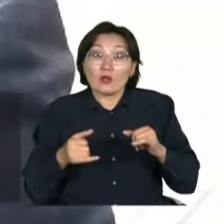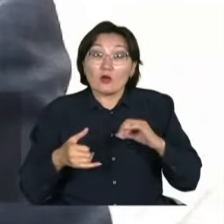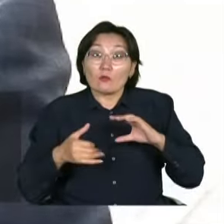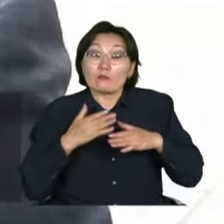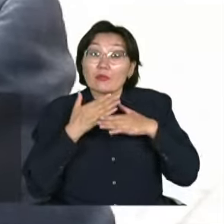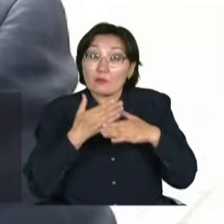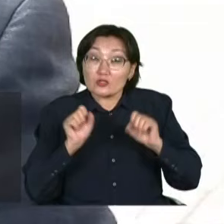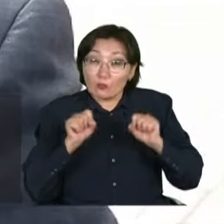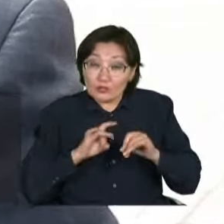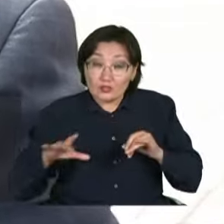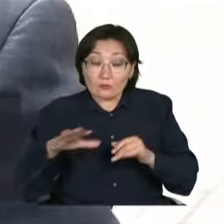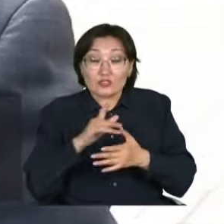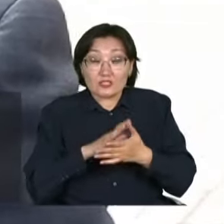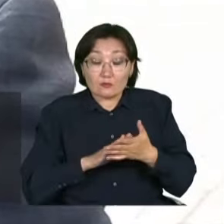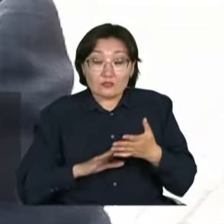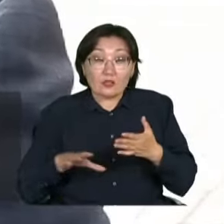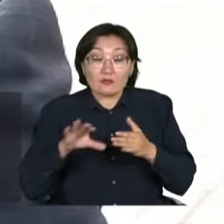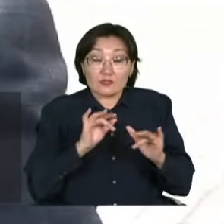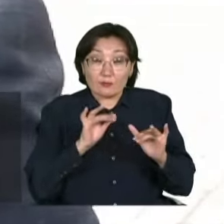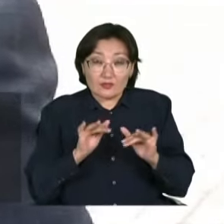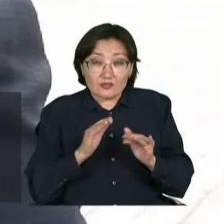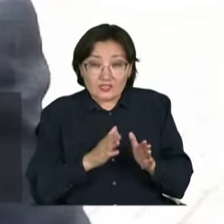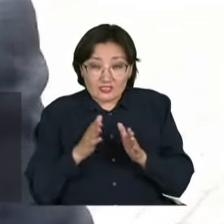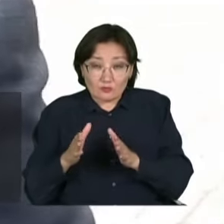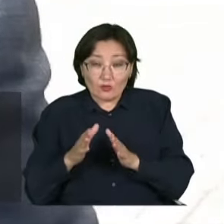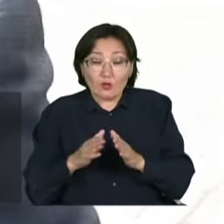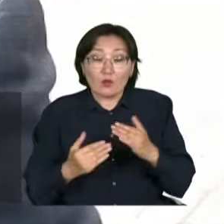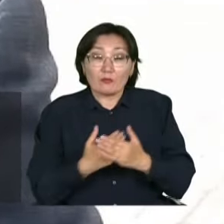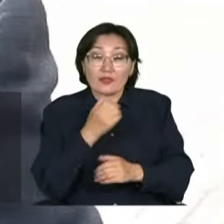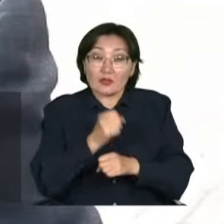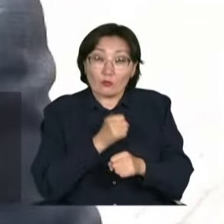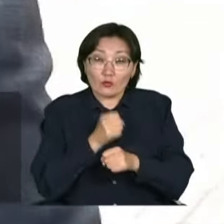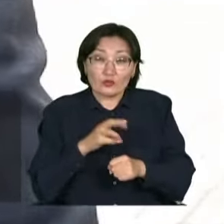соответственно, ну, скажем, дальше там наладить все процессы по переработке отходов.